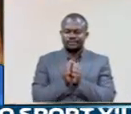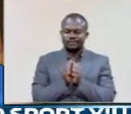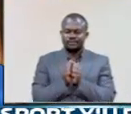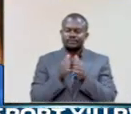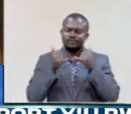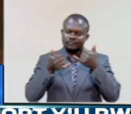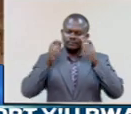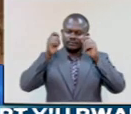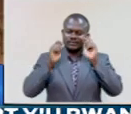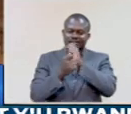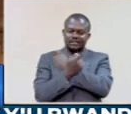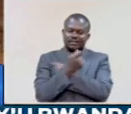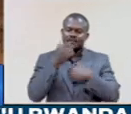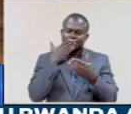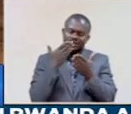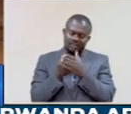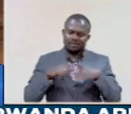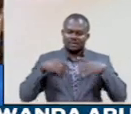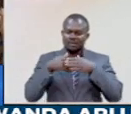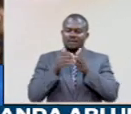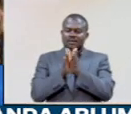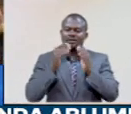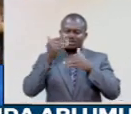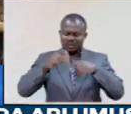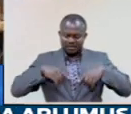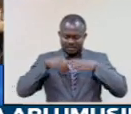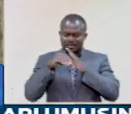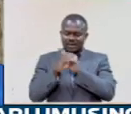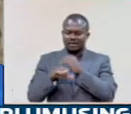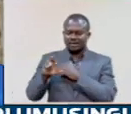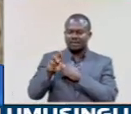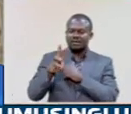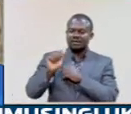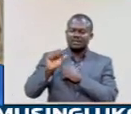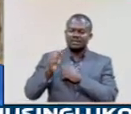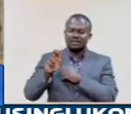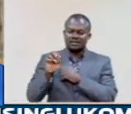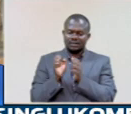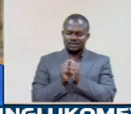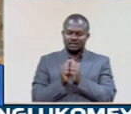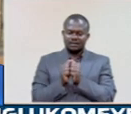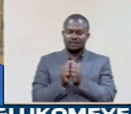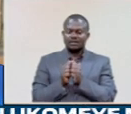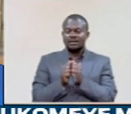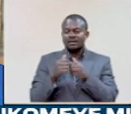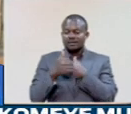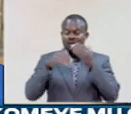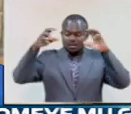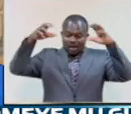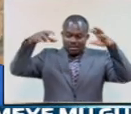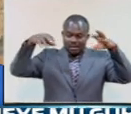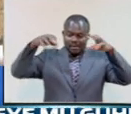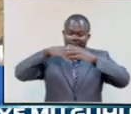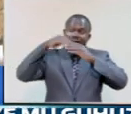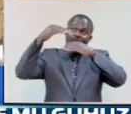ubu nabahamya b'impinduka nziza ku mibereho rusange nyuma yo gutuzwa muri aka kagari ka Rwasare ibyumba bibiri karanyagirwaga amategura